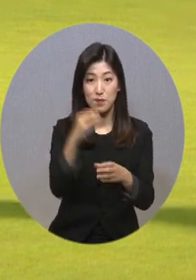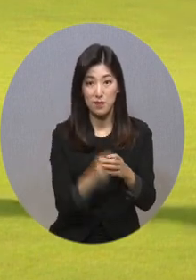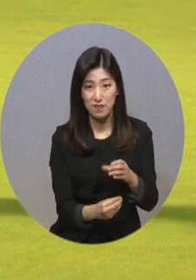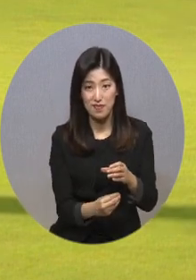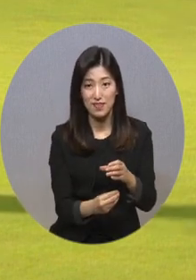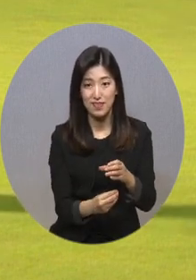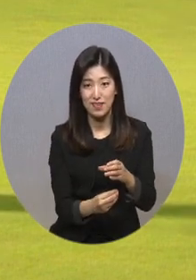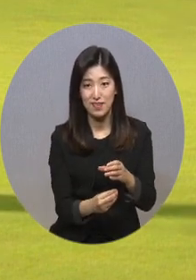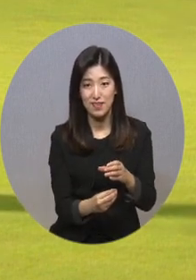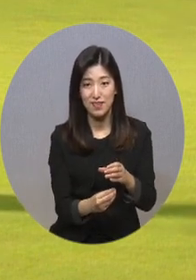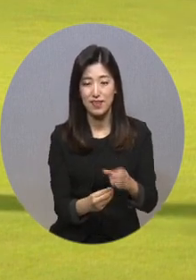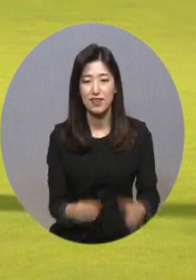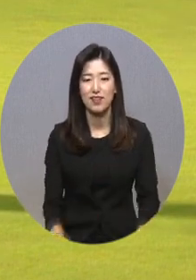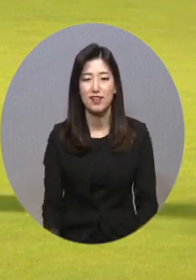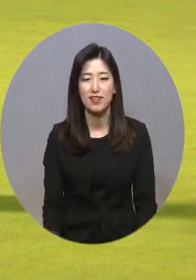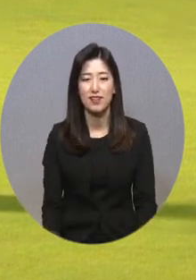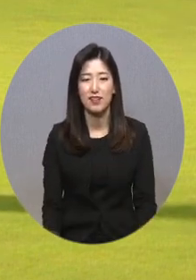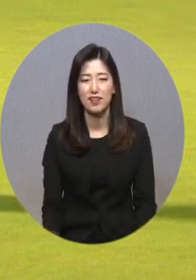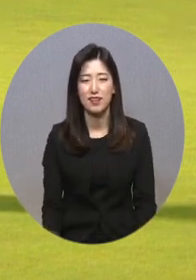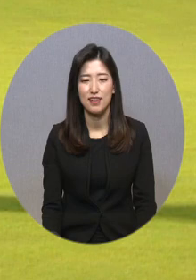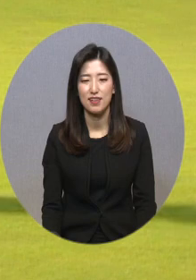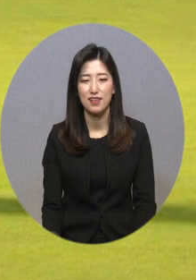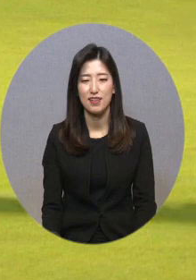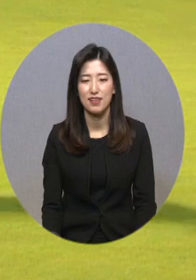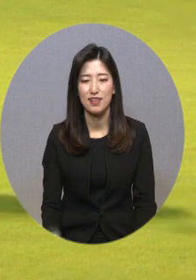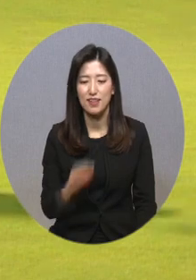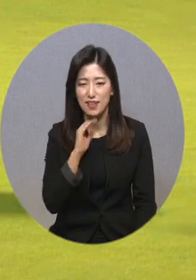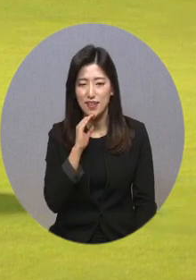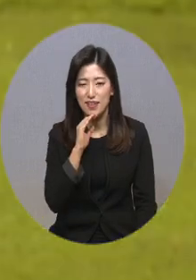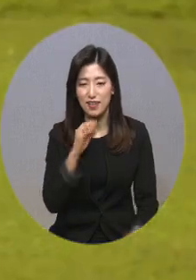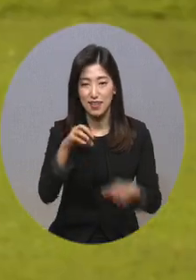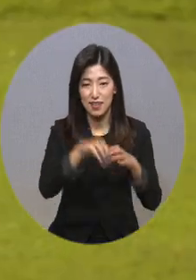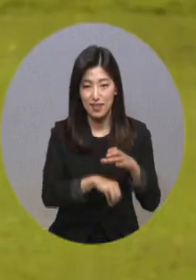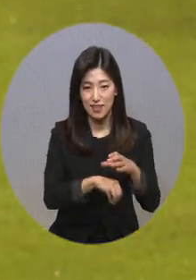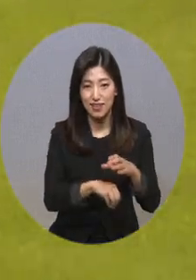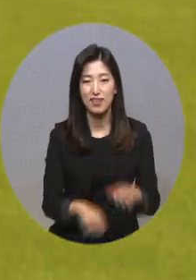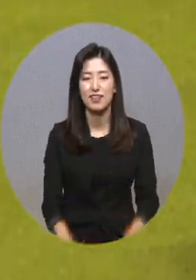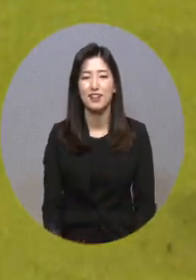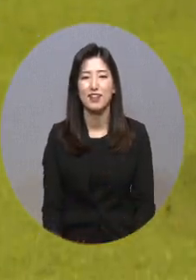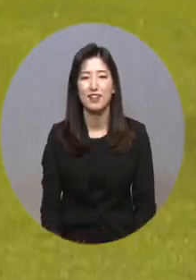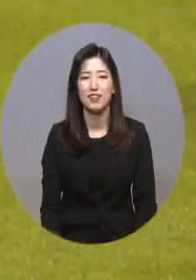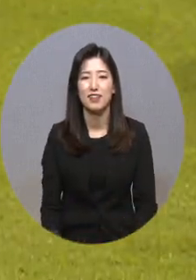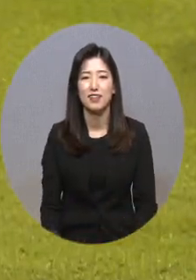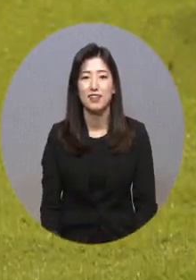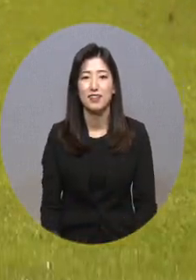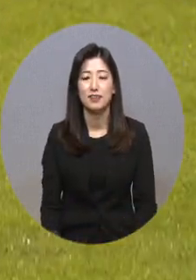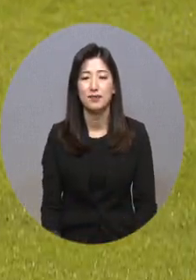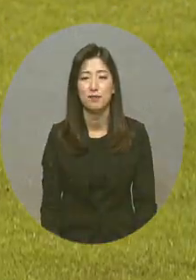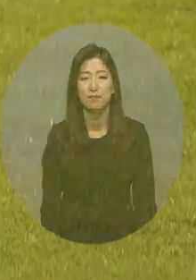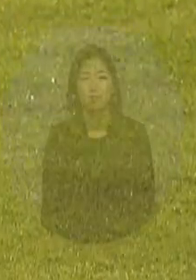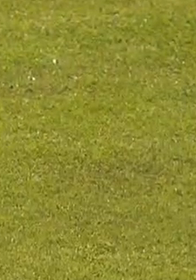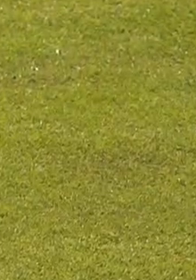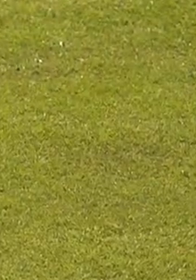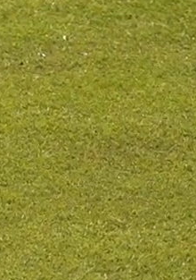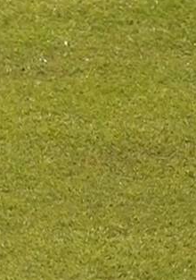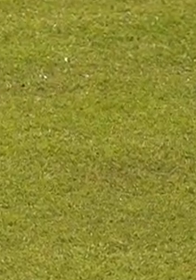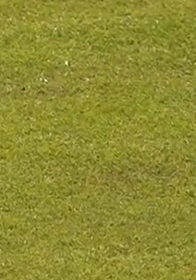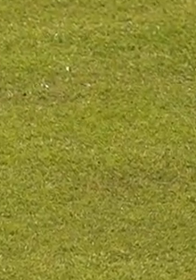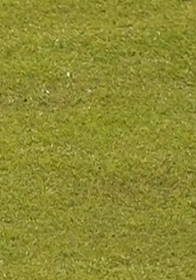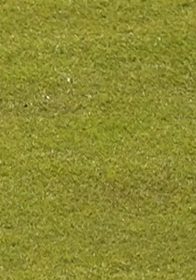아 필요에 따 줘야 되는데 아예 예 아 뭐 아 으